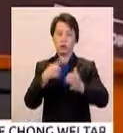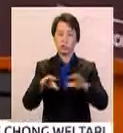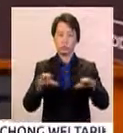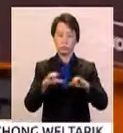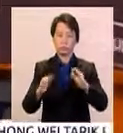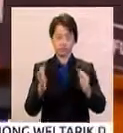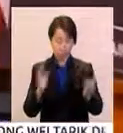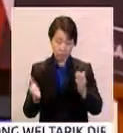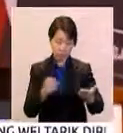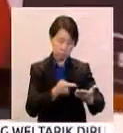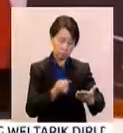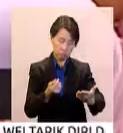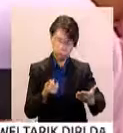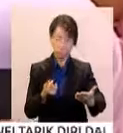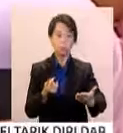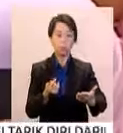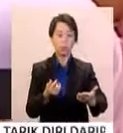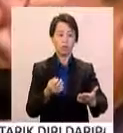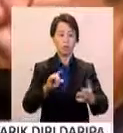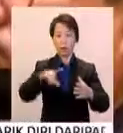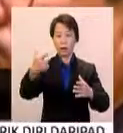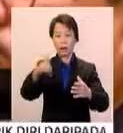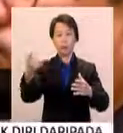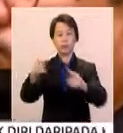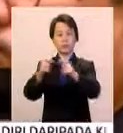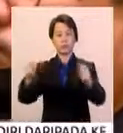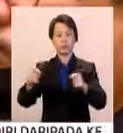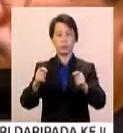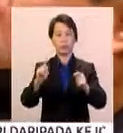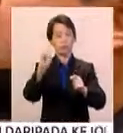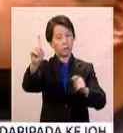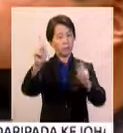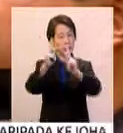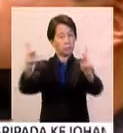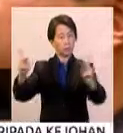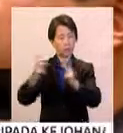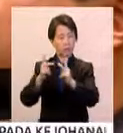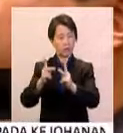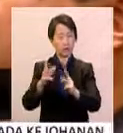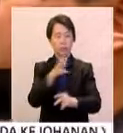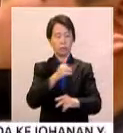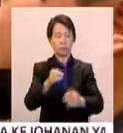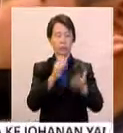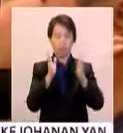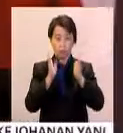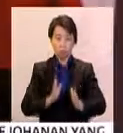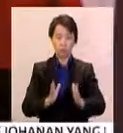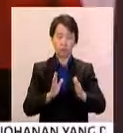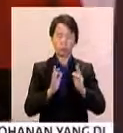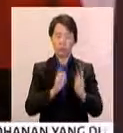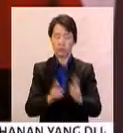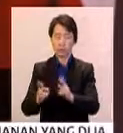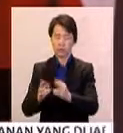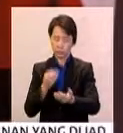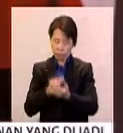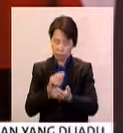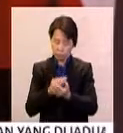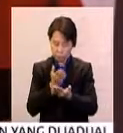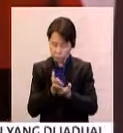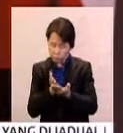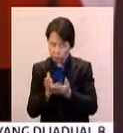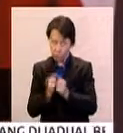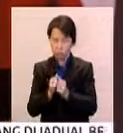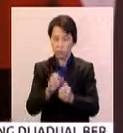membuat perbandingan harga antara premis yang berlainan di sesuatu kawasan. Seterusnya pengguna dapat merancang perbelanjaan